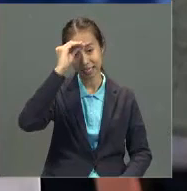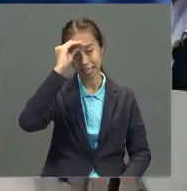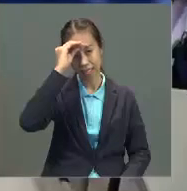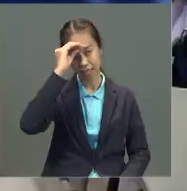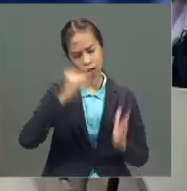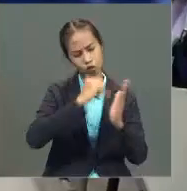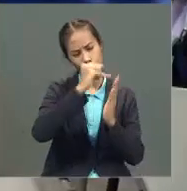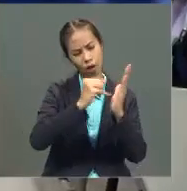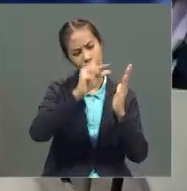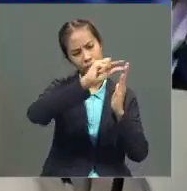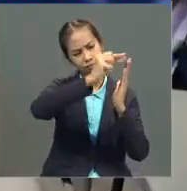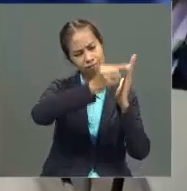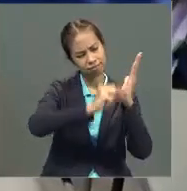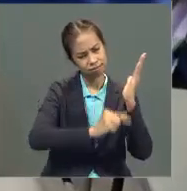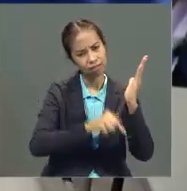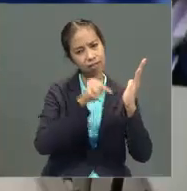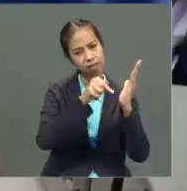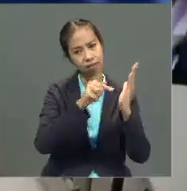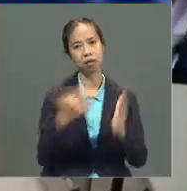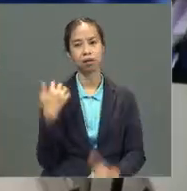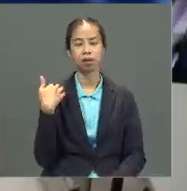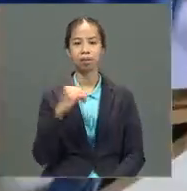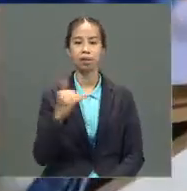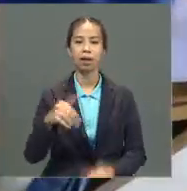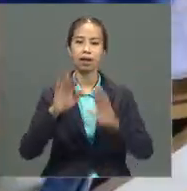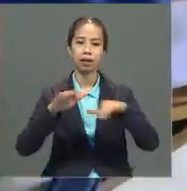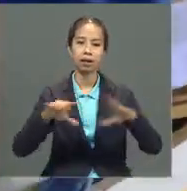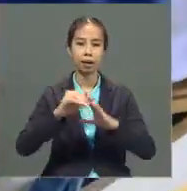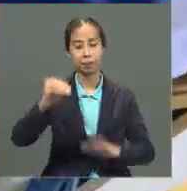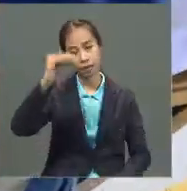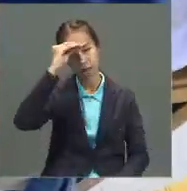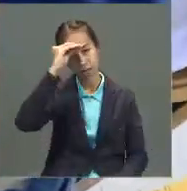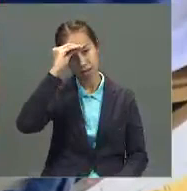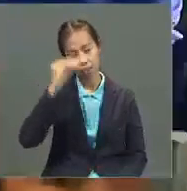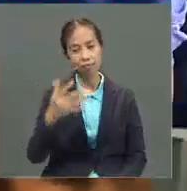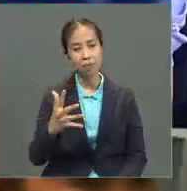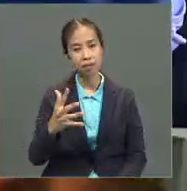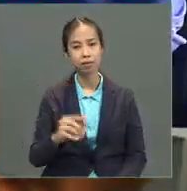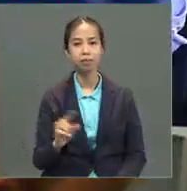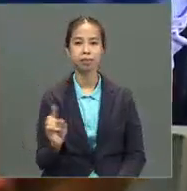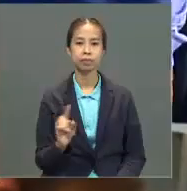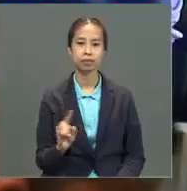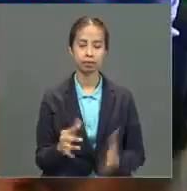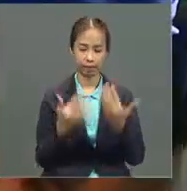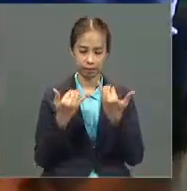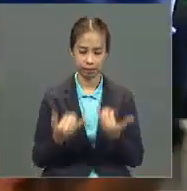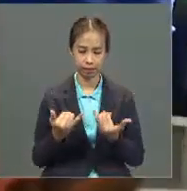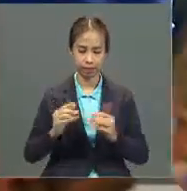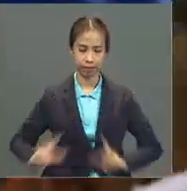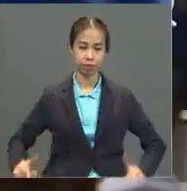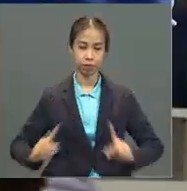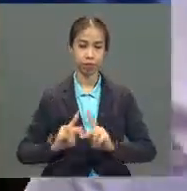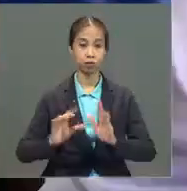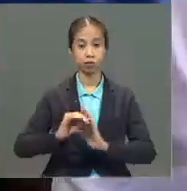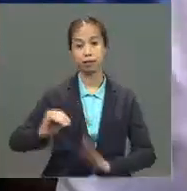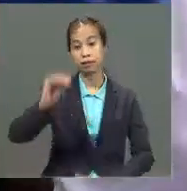ขอบบอกว่าตอนนี้ตามโรงเรียนชายขอบเนี่ยอาจจะยังไม่มีนักเรียนไม่ได้เดินทางเข้ามาเรียนนั้นนะครับท่านรัฐมนตรีก็บอกว่าตอนนี้กระทรวงศึกษาธิการ